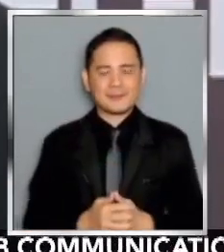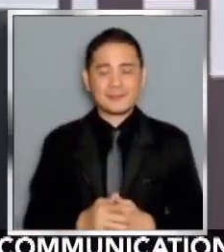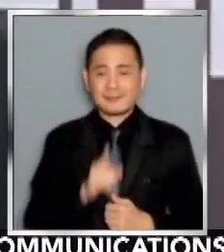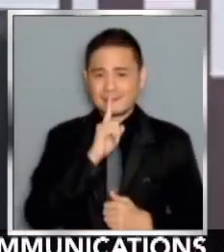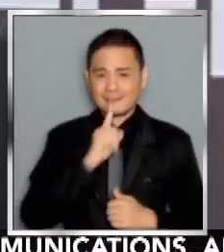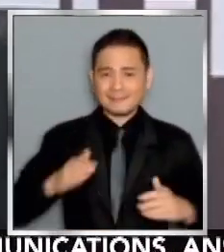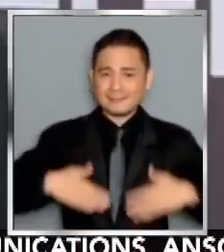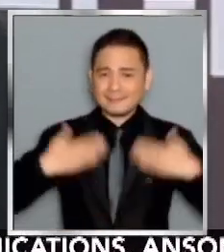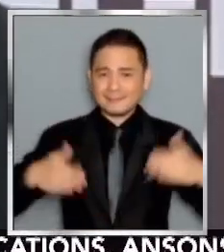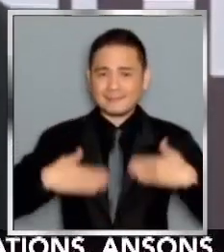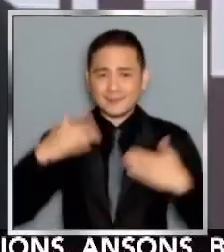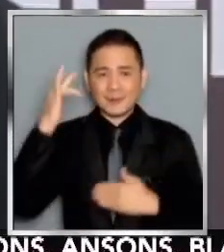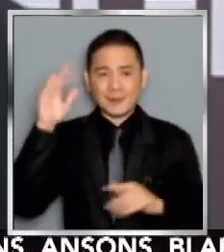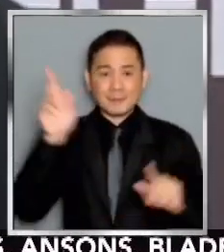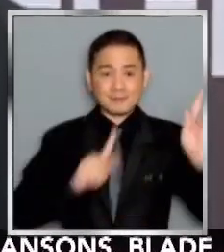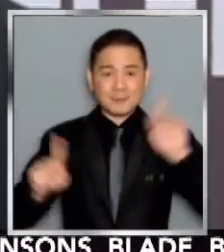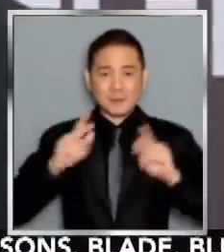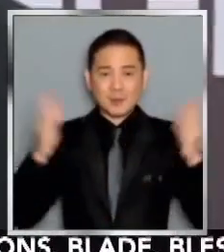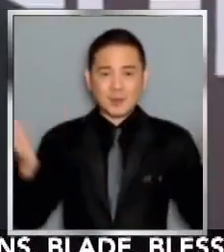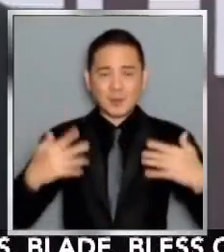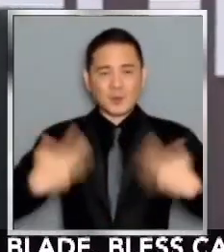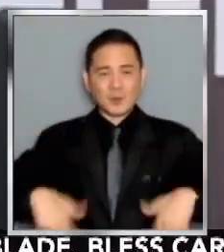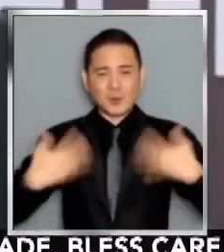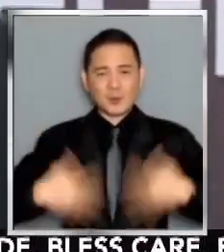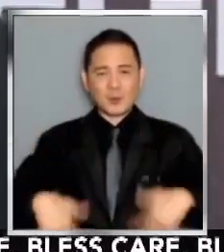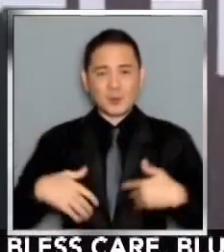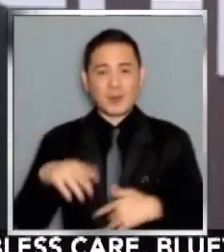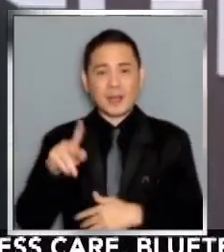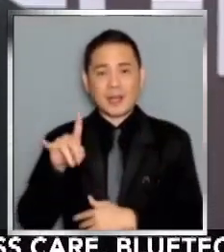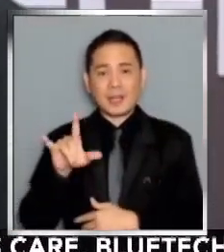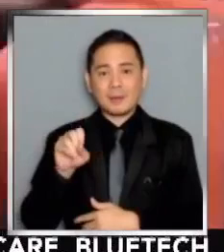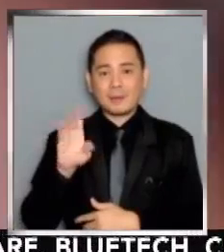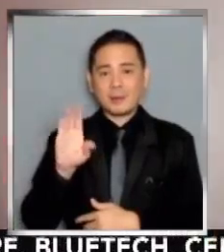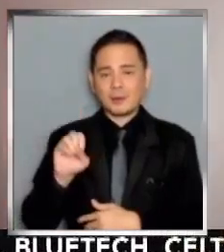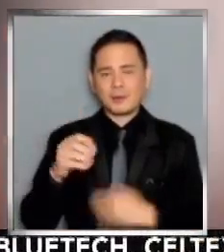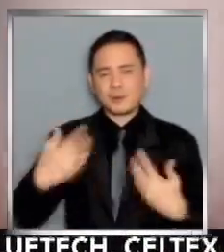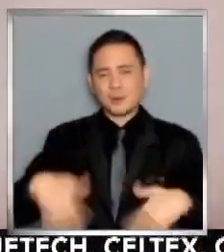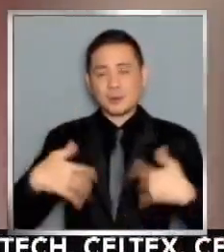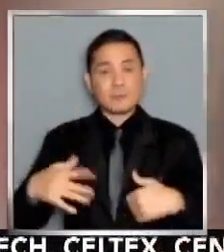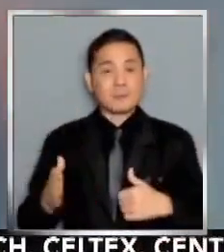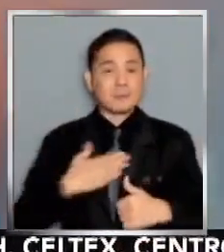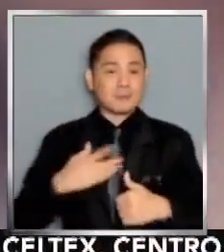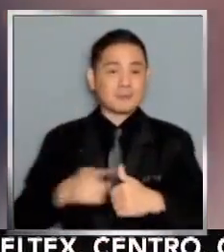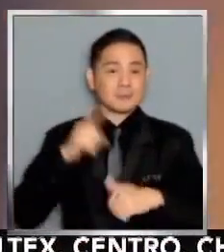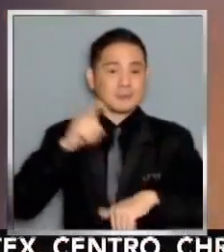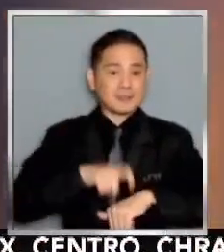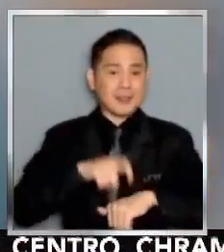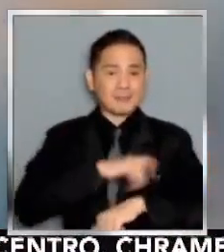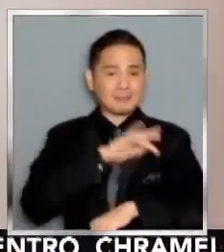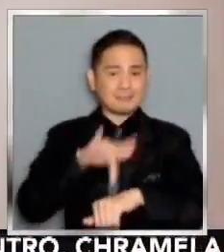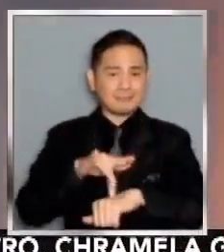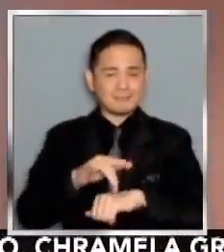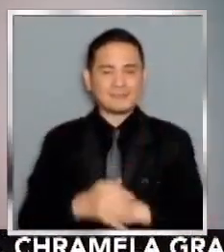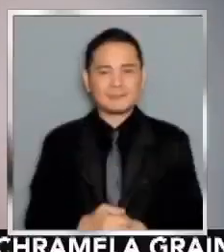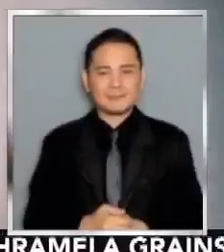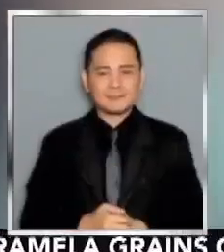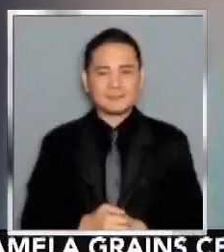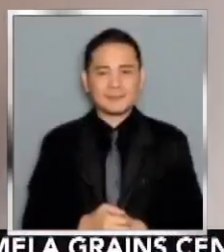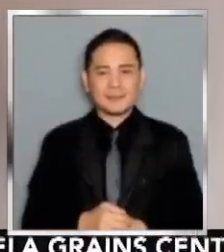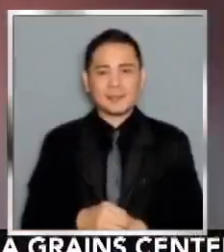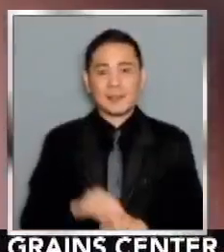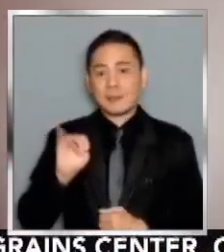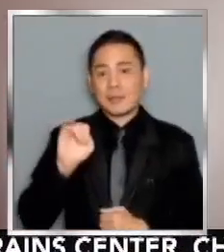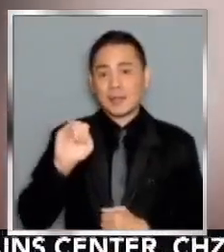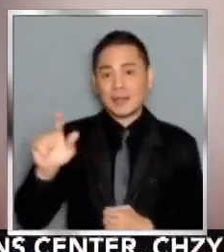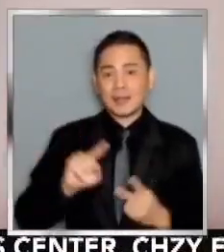sa Kalibo. It's my first time and grabe yung pagtanggap ng mga kapuso natin dito. Nasa Cebu naman ngayon sina Miguel at Isabel kasamang Voltes